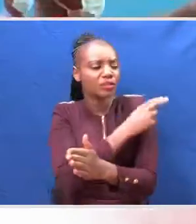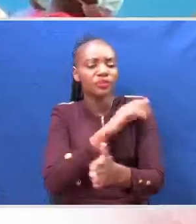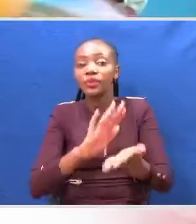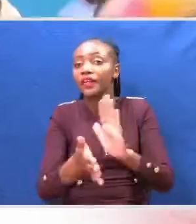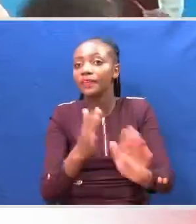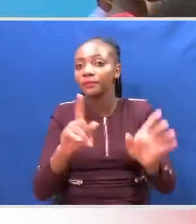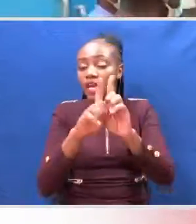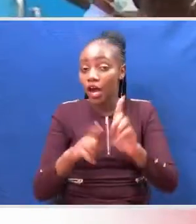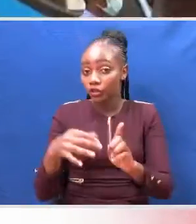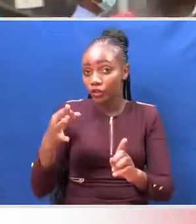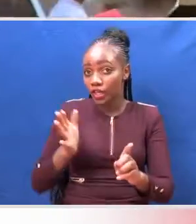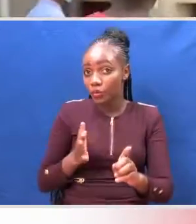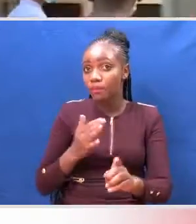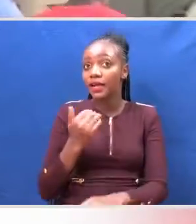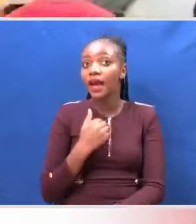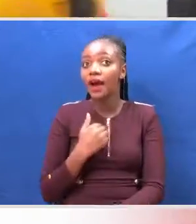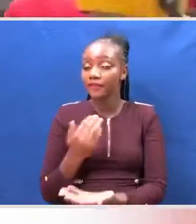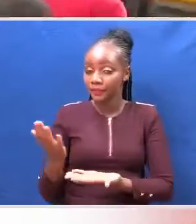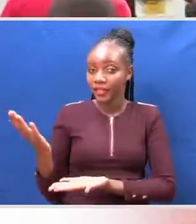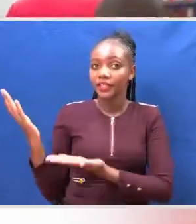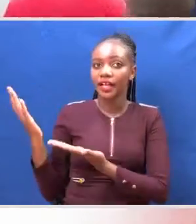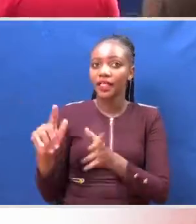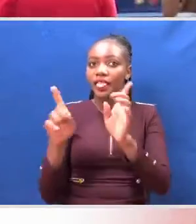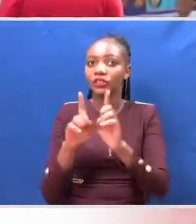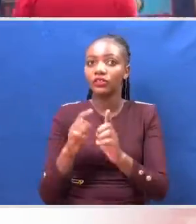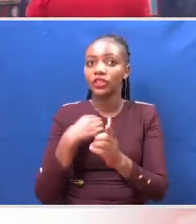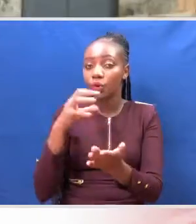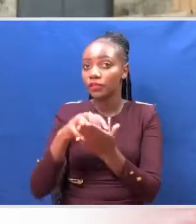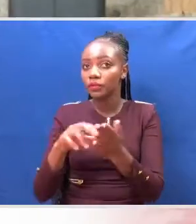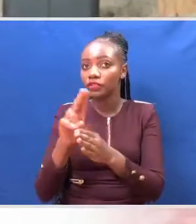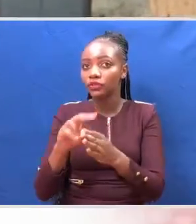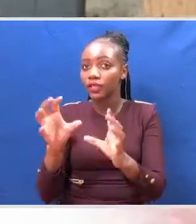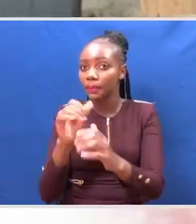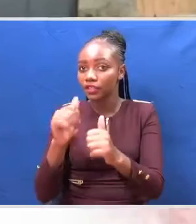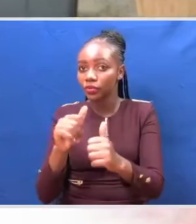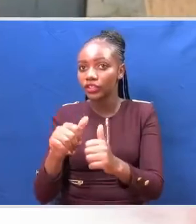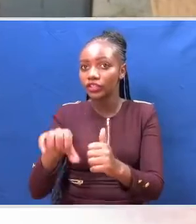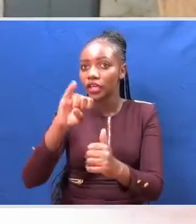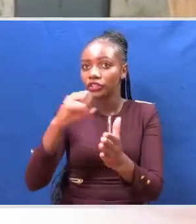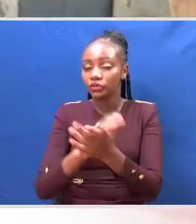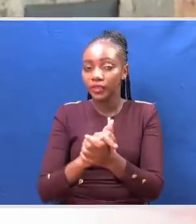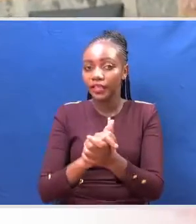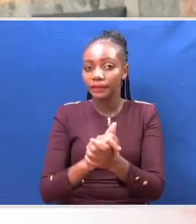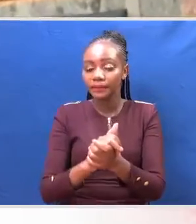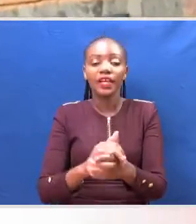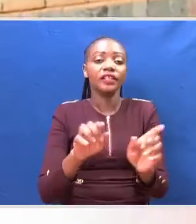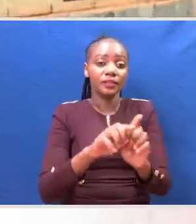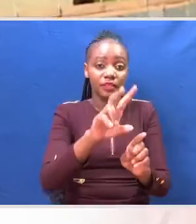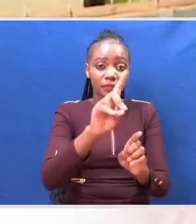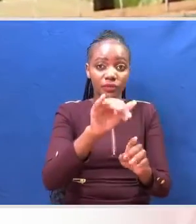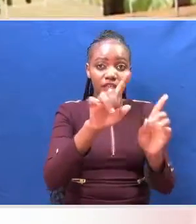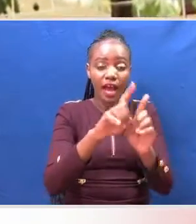watatu ndio wamejitosa katika kinyang'anyiro hiki wakiwania wadhifa huu kwa vyama vya Jubilee, UDA na chama cha KANU, wakisema eneo